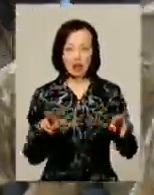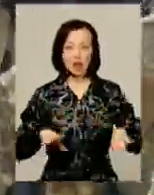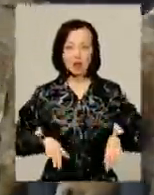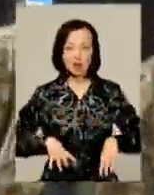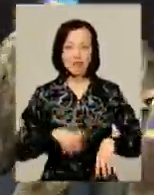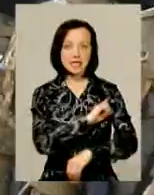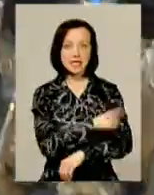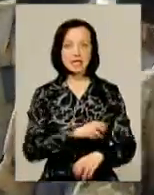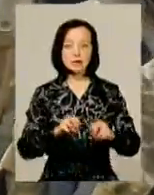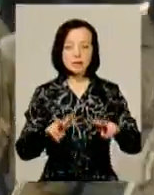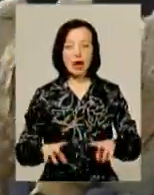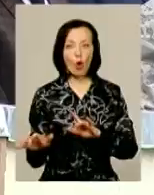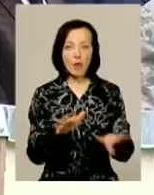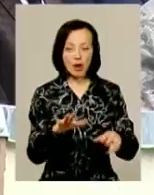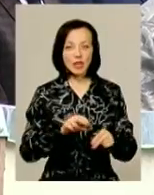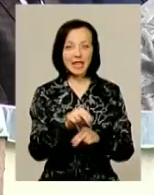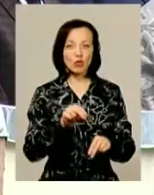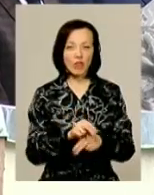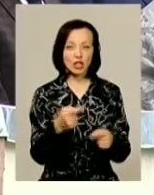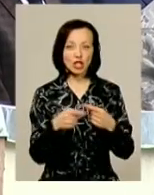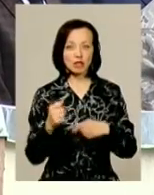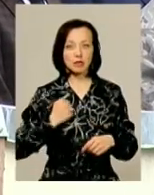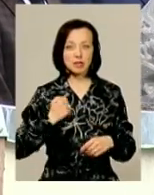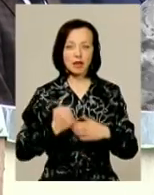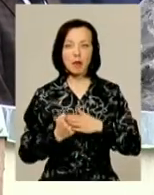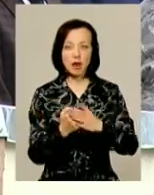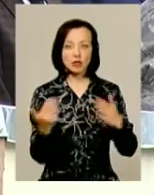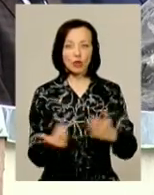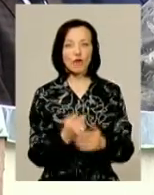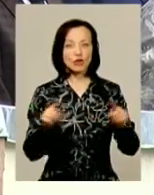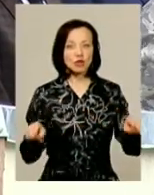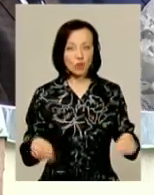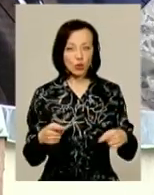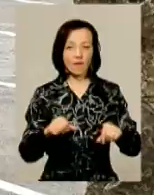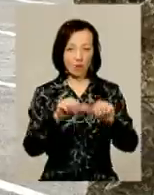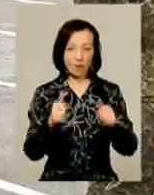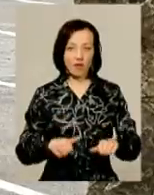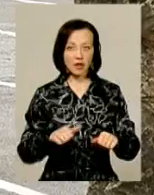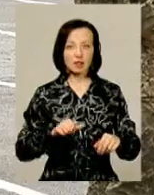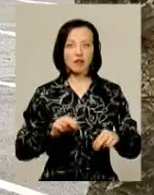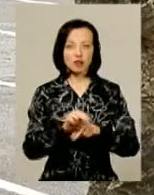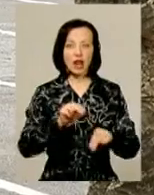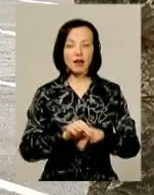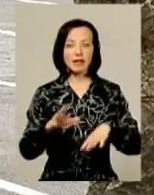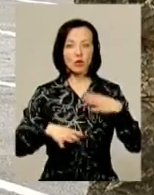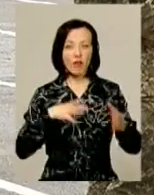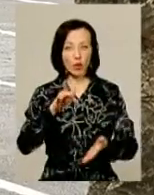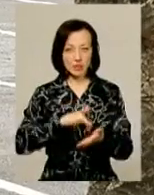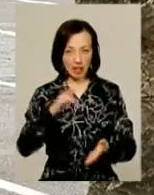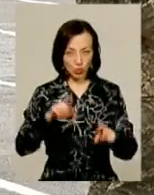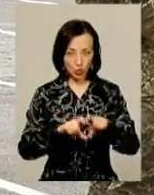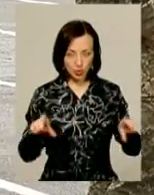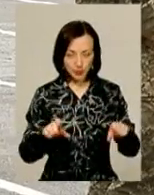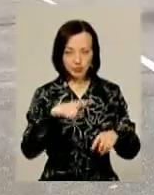сил спеціальних операцій будуть тренувати інших бійців на базі новоствореного військового формування – навчально-тренувального центру. Як зазначив